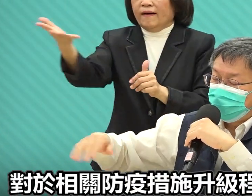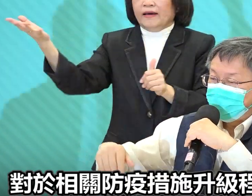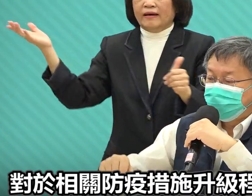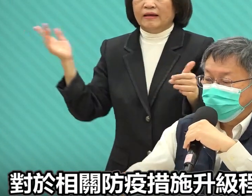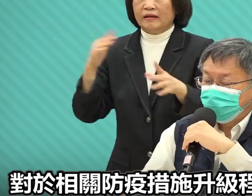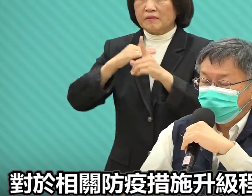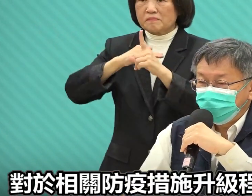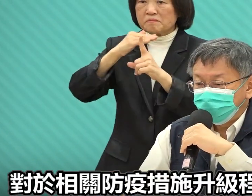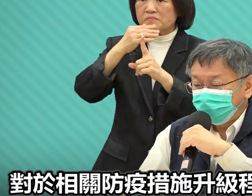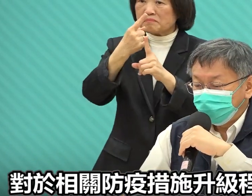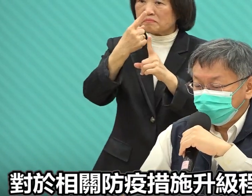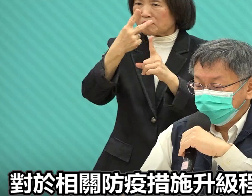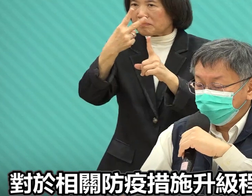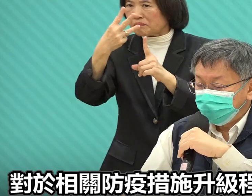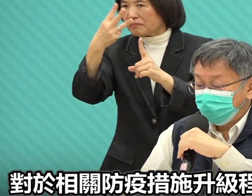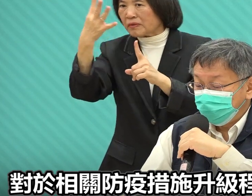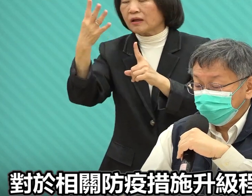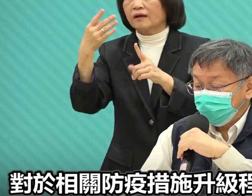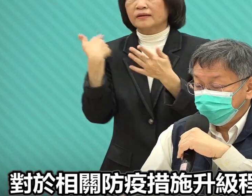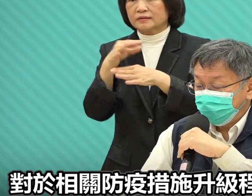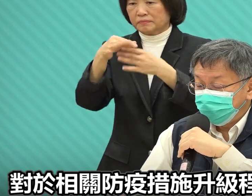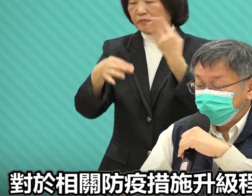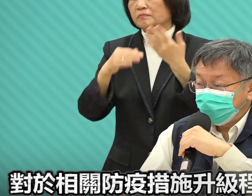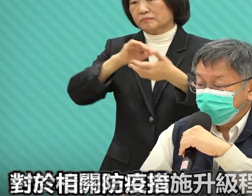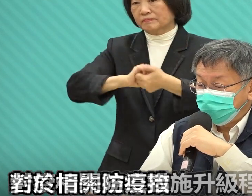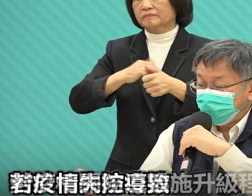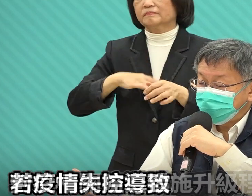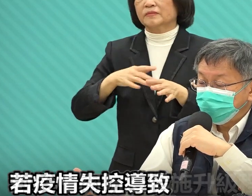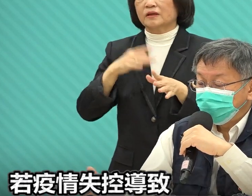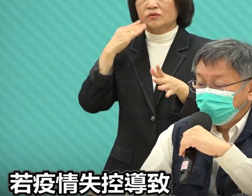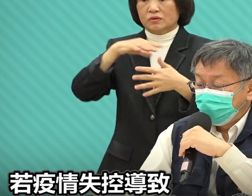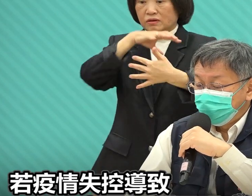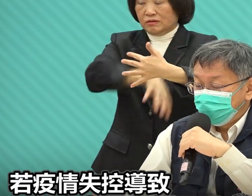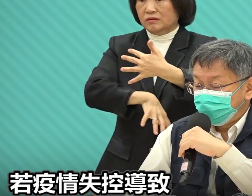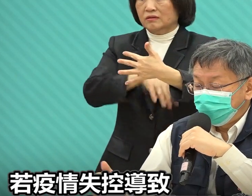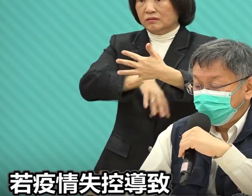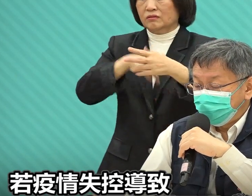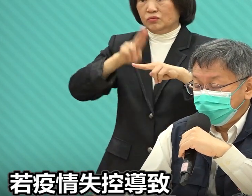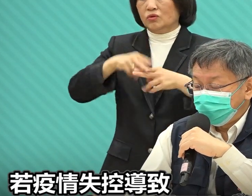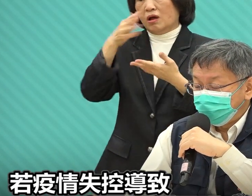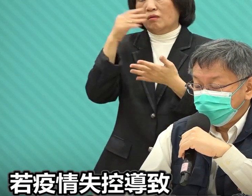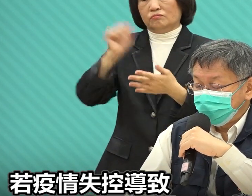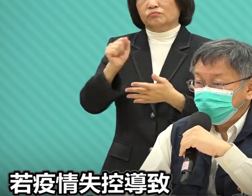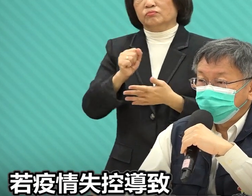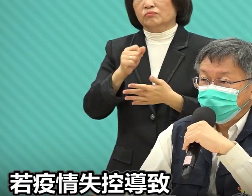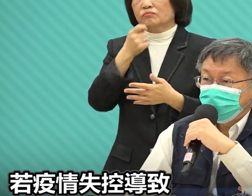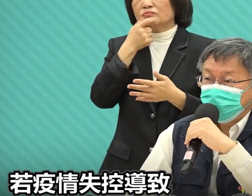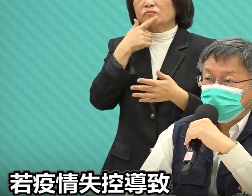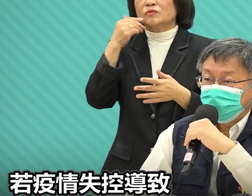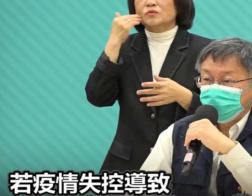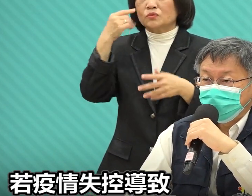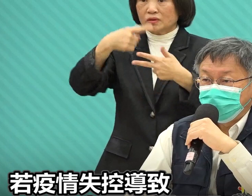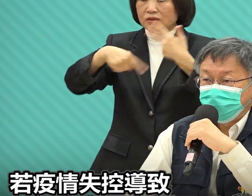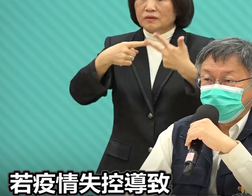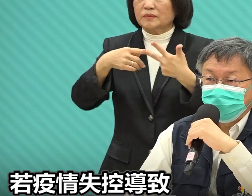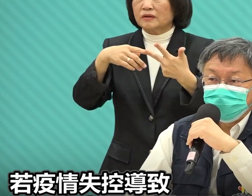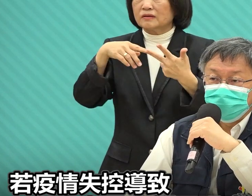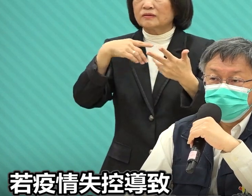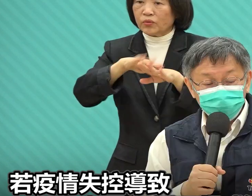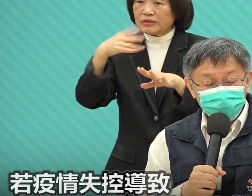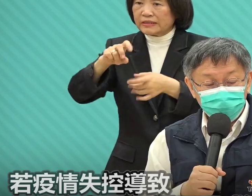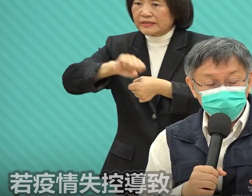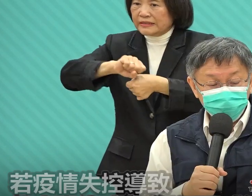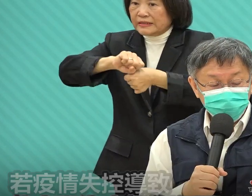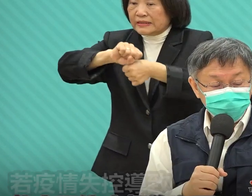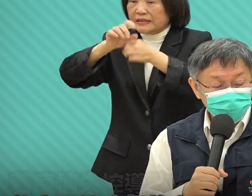度要到哪一级，这个都有标准的。所以如果要到停止内用，就是一个礼拜有10个不明感染源的案例